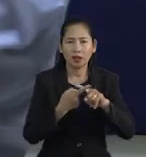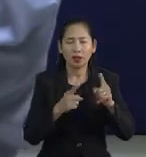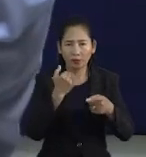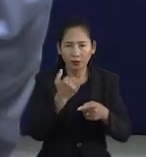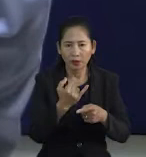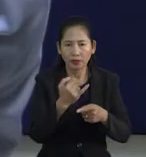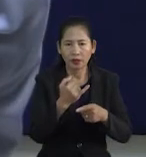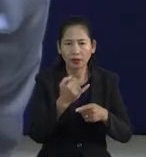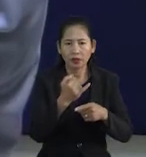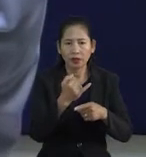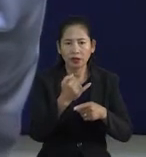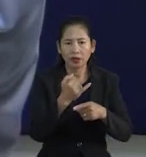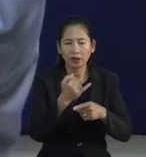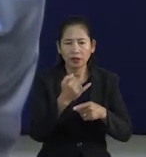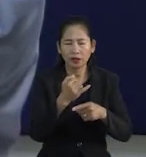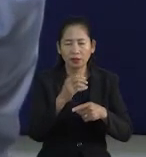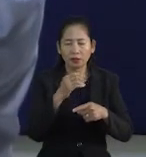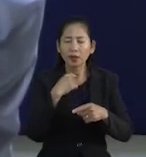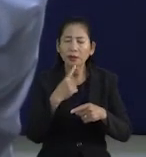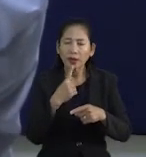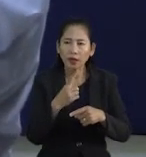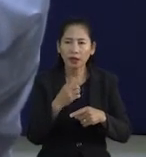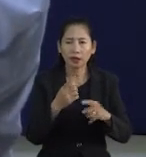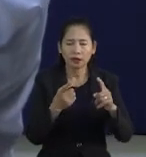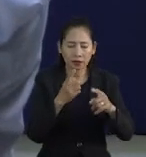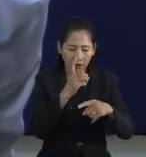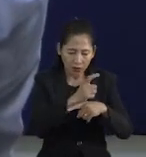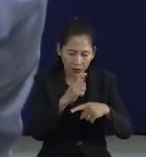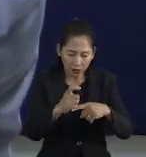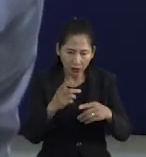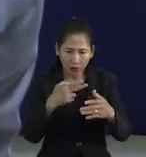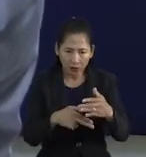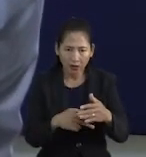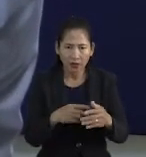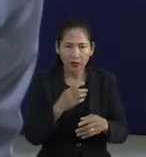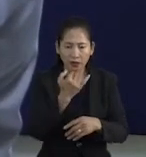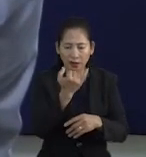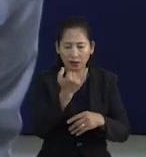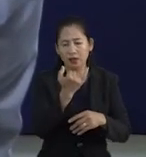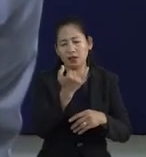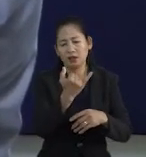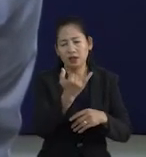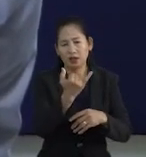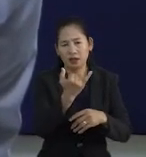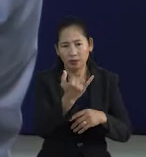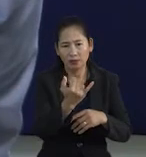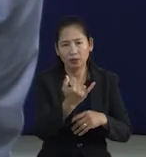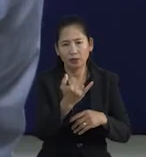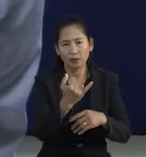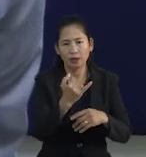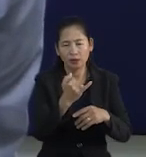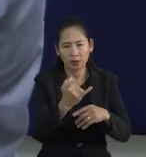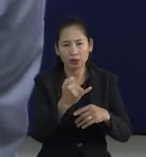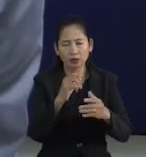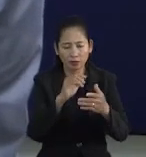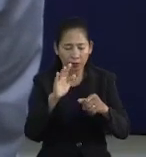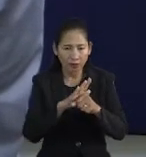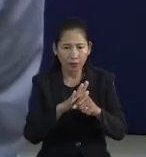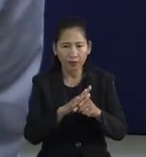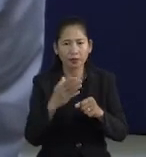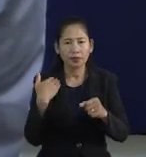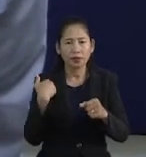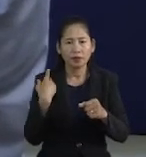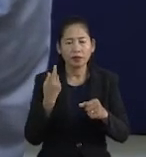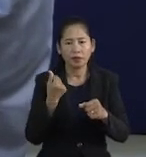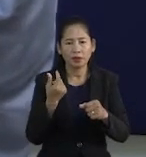bồng môi và càng lớn cái phép nơi tung ấy đã bị càng lấy cái ớt phép nơi tung ấy thì lấy bồng môi nơi tung ấy dùng bình cái lại màu